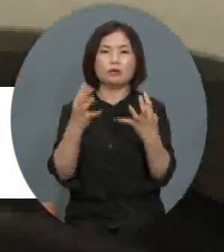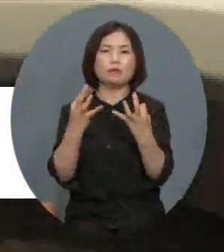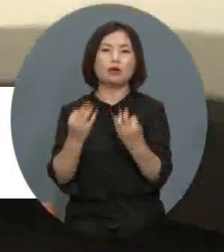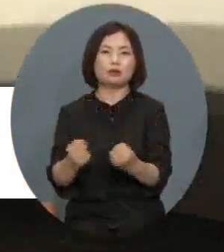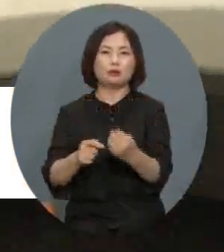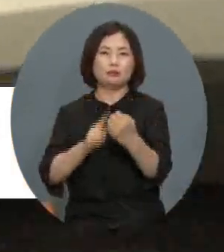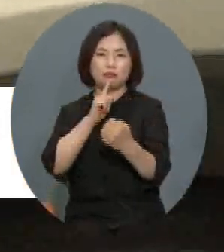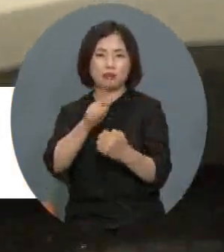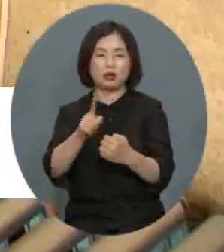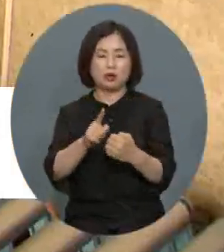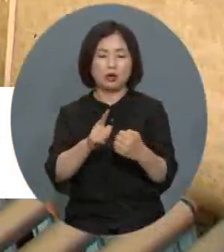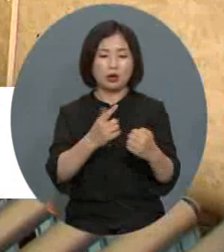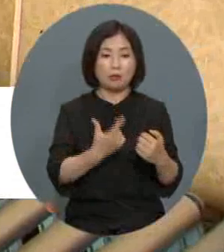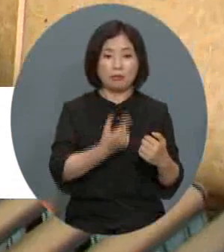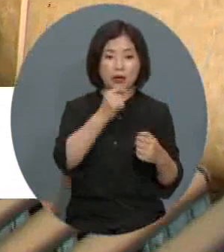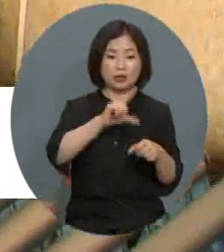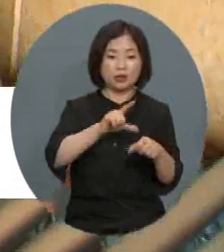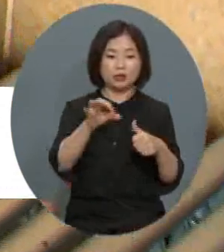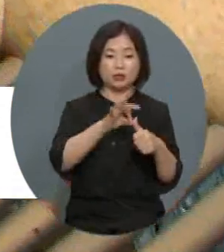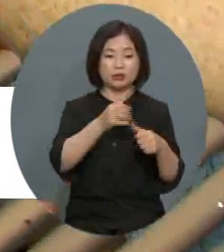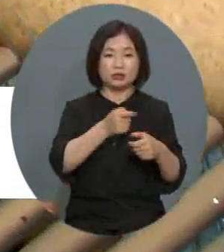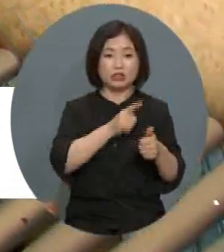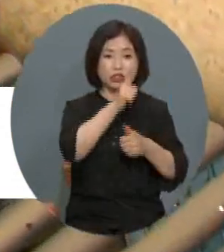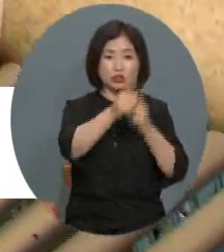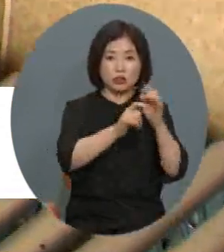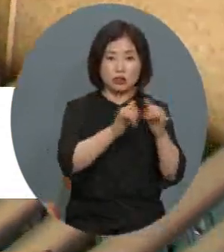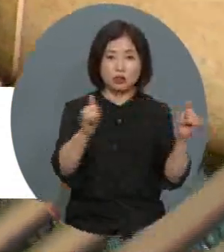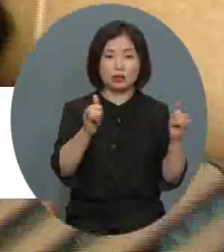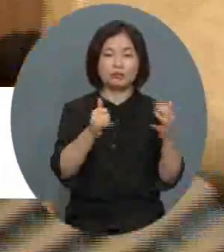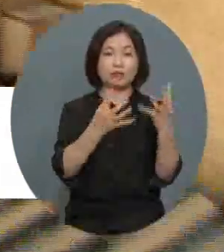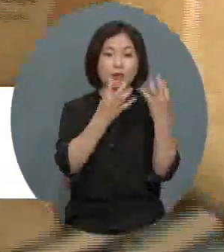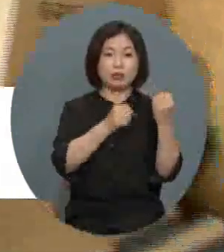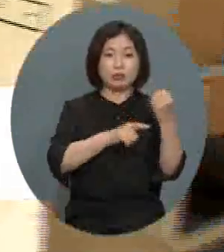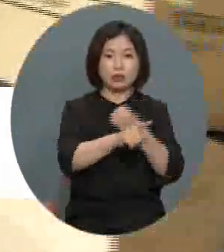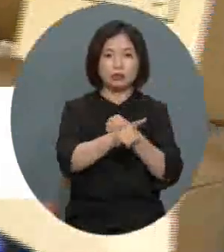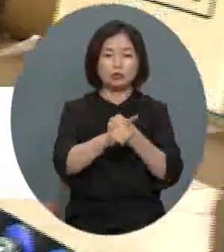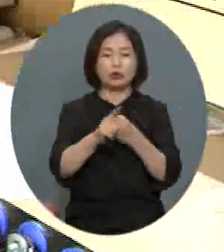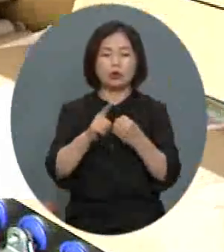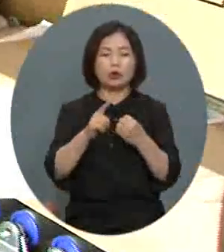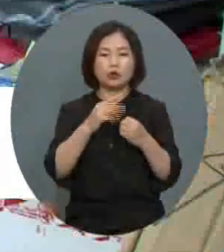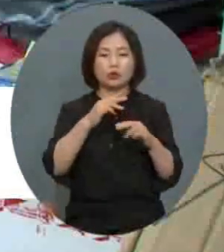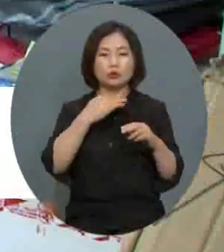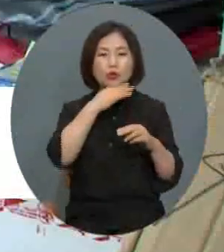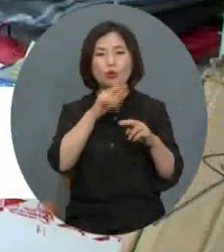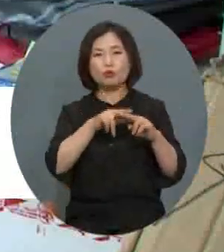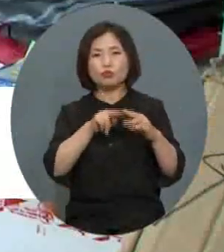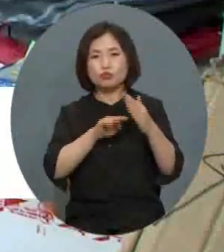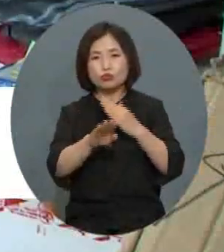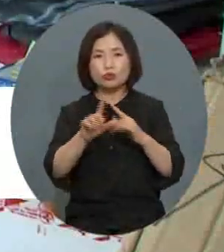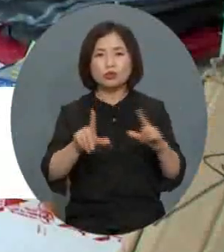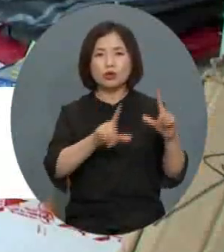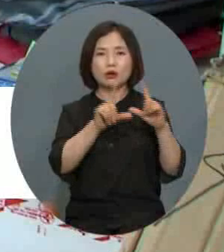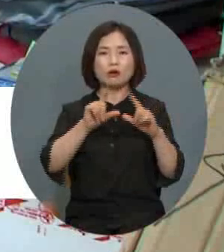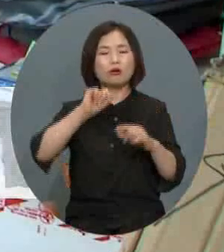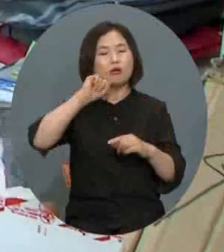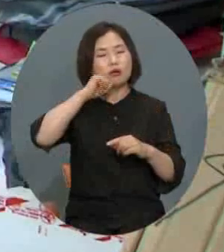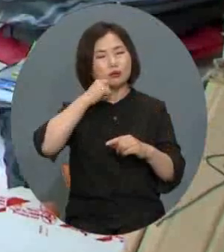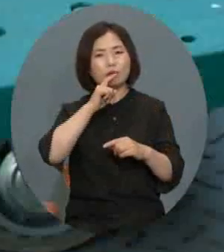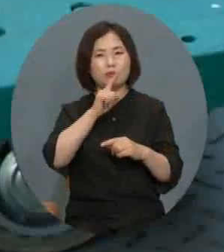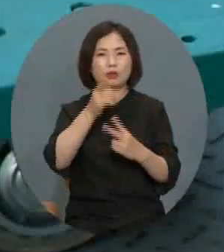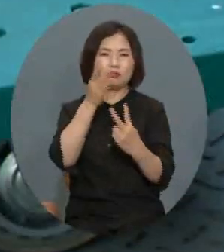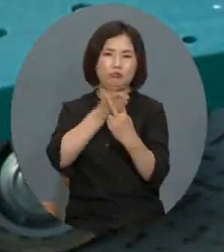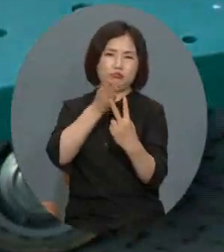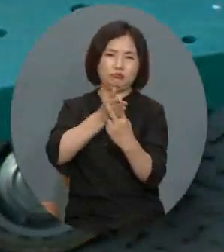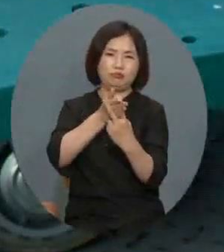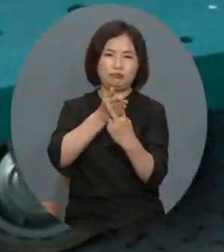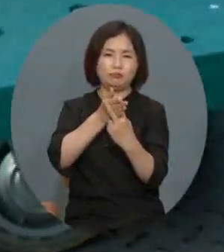많다는 것이고, 조기에 연금을 받는 사람이 많다는 것은 그만큼 생활 자체가 팍팍한 사람이 많다는